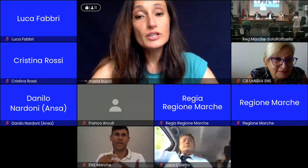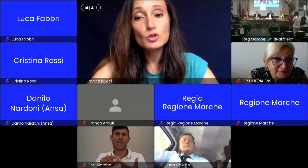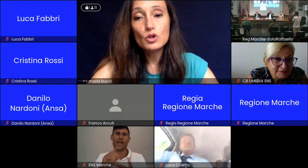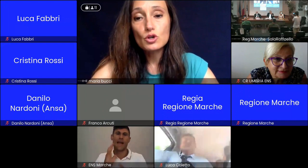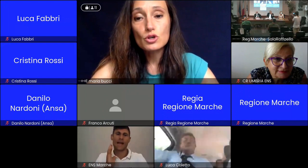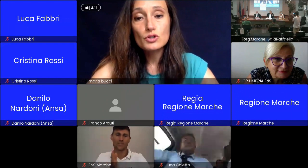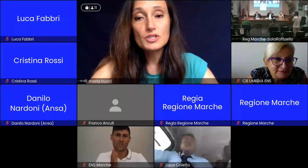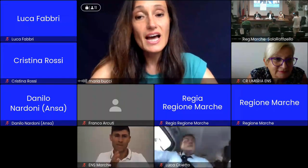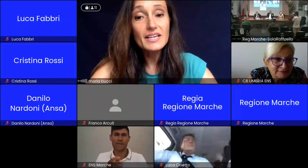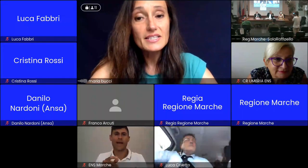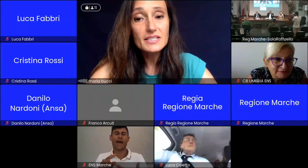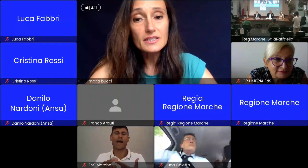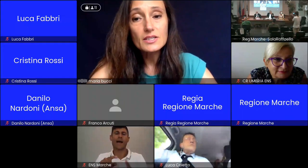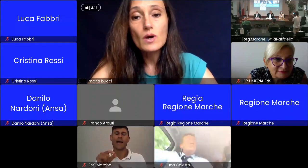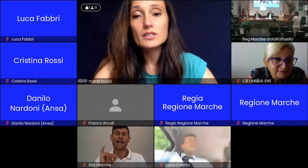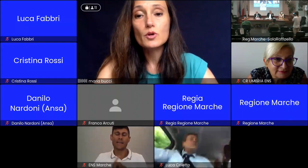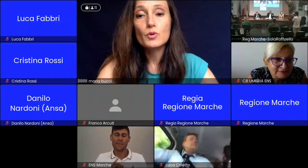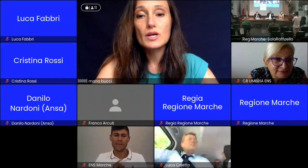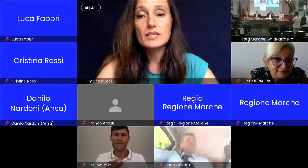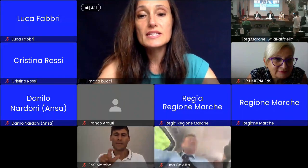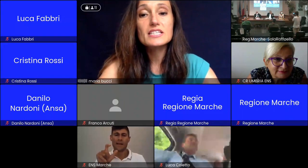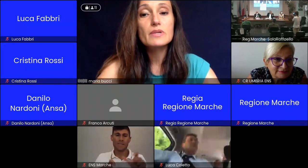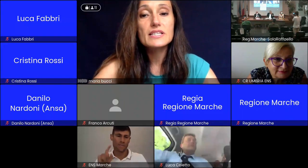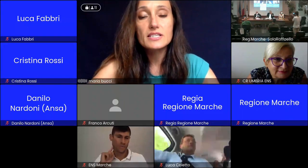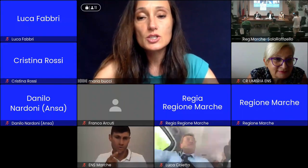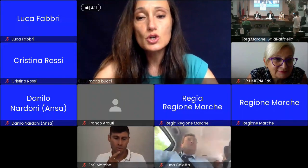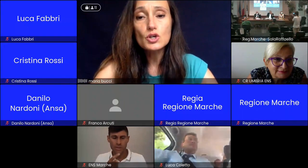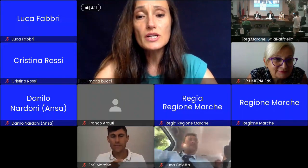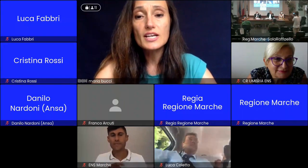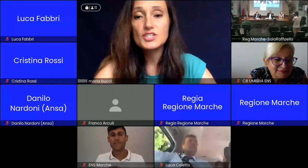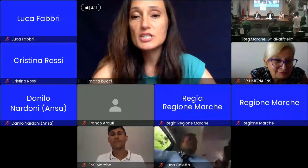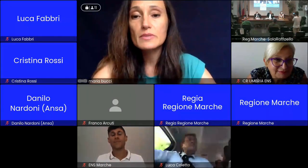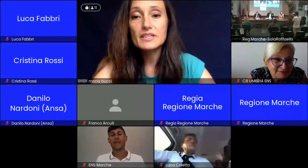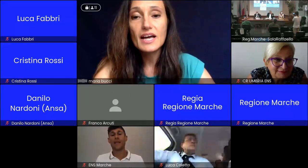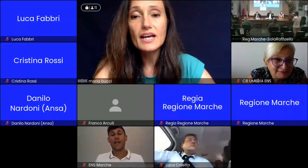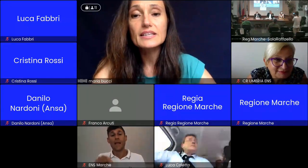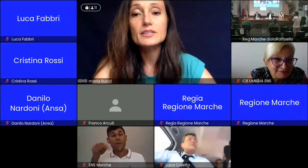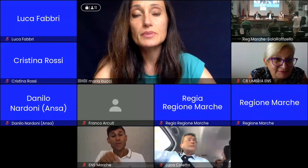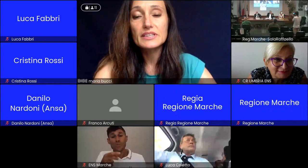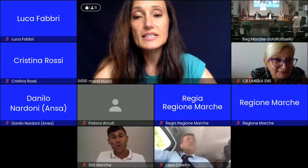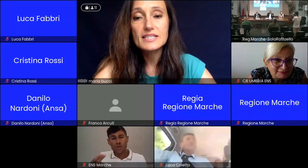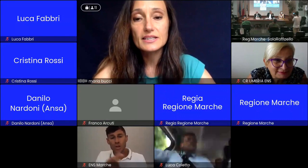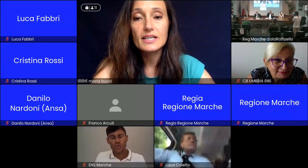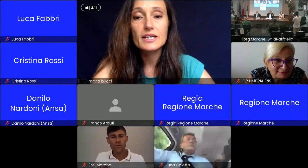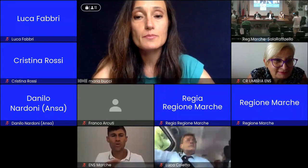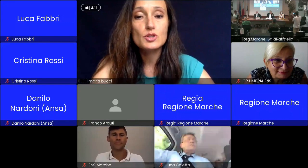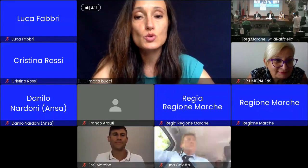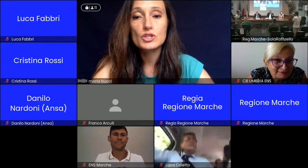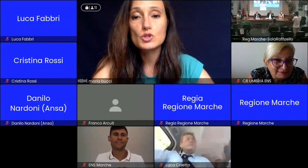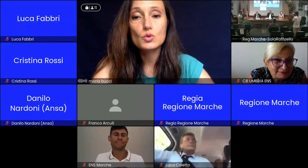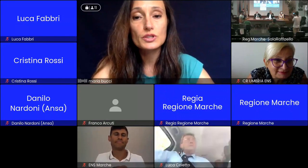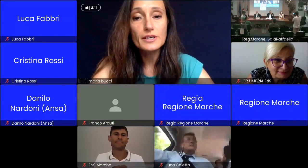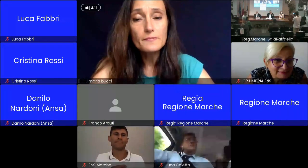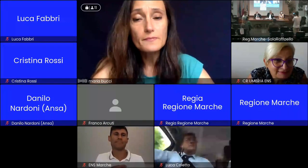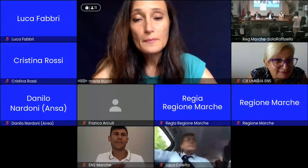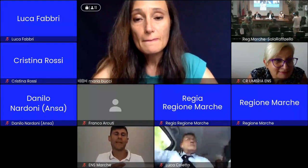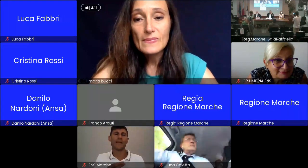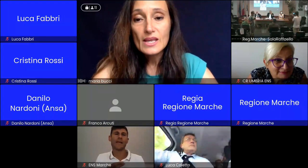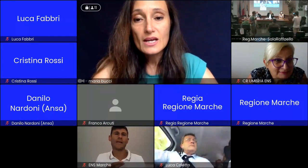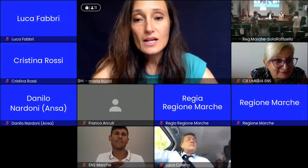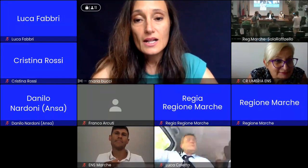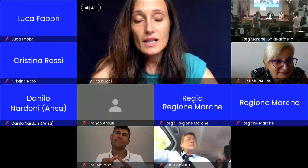Il progetto SAIS riguarda proprio la sensibilizzazione, l'accessibilità e l'indipendenza delle persone sorde